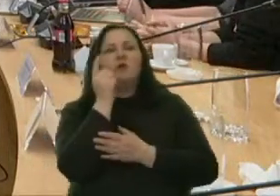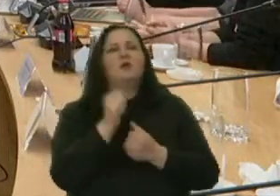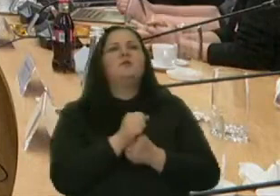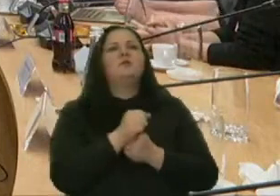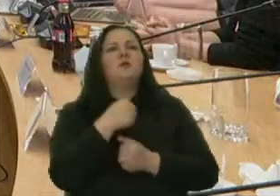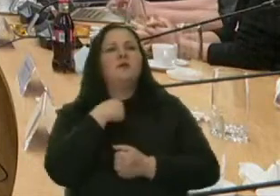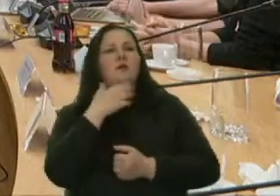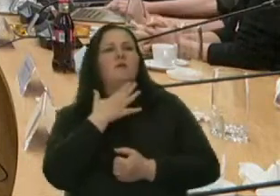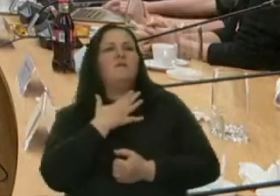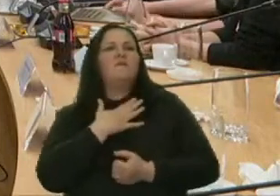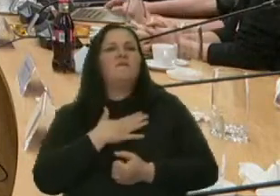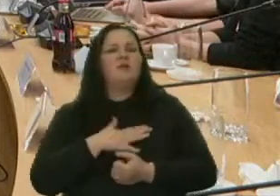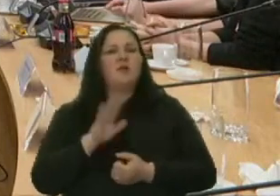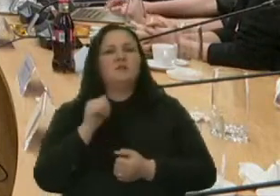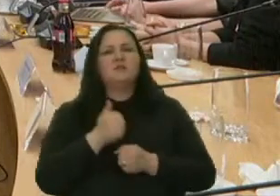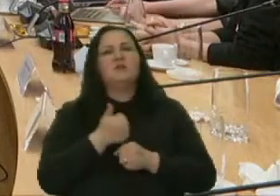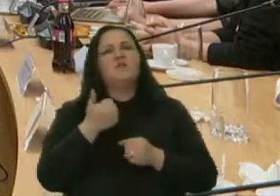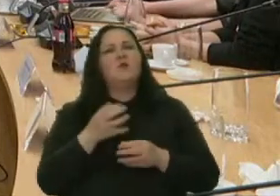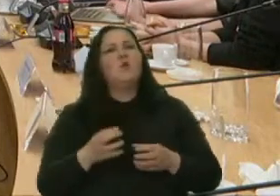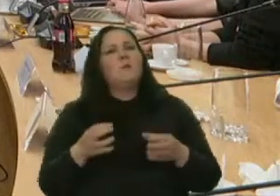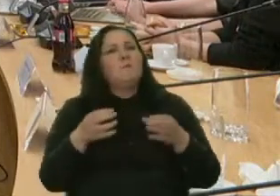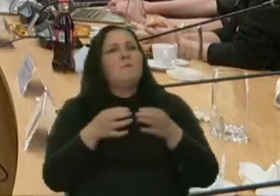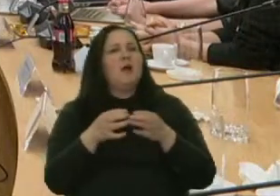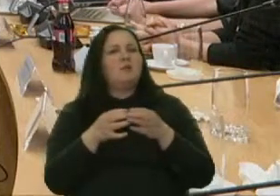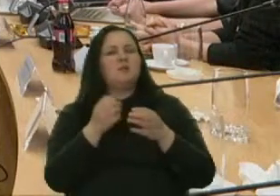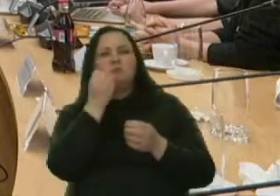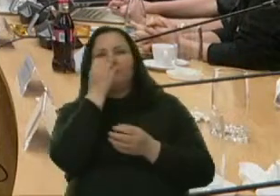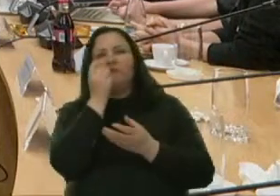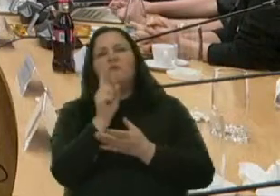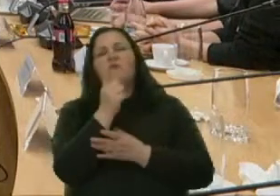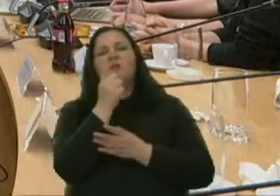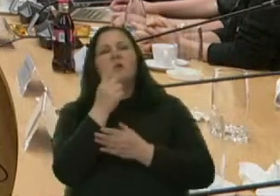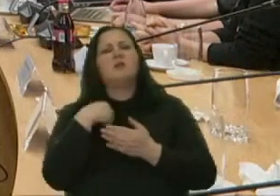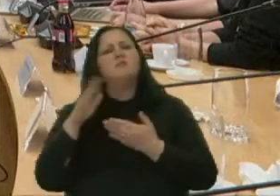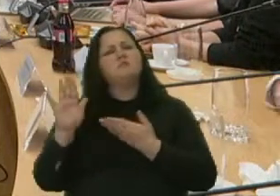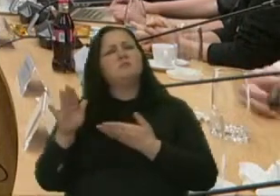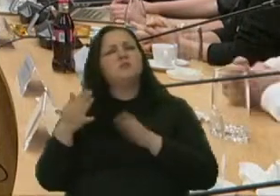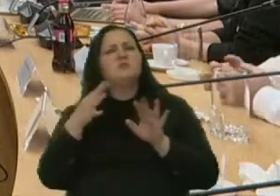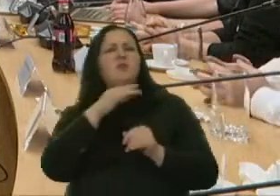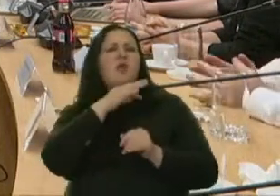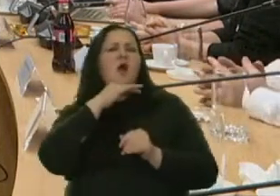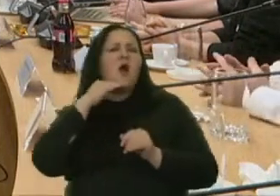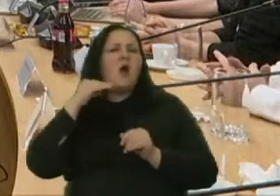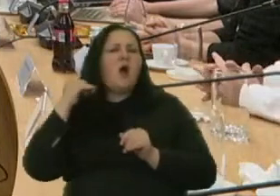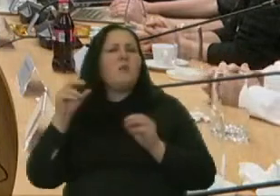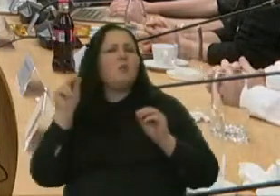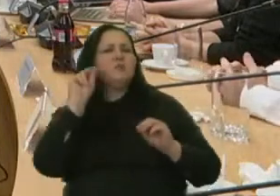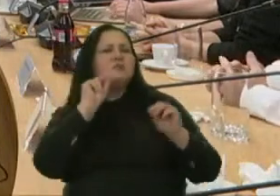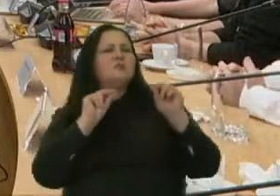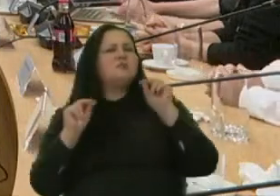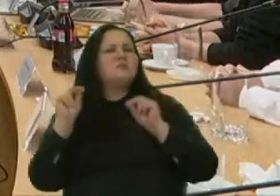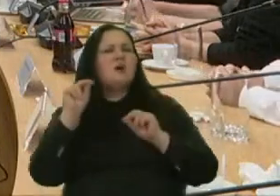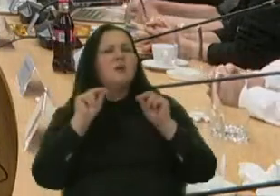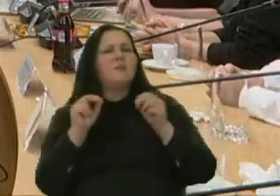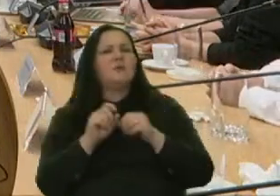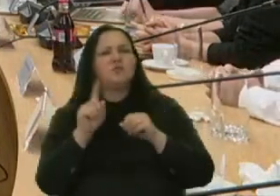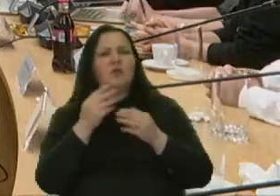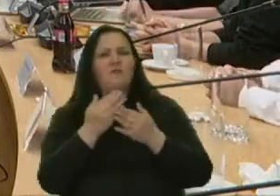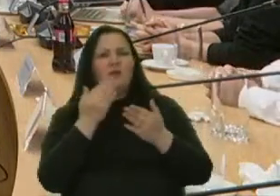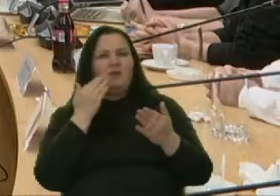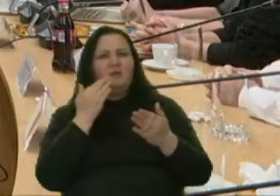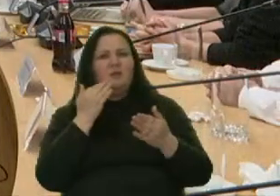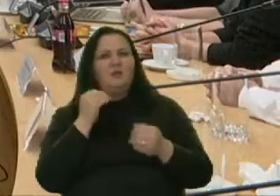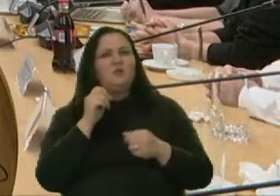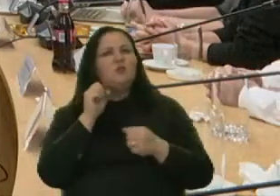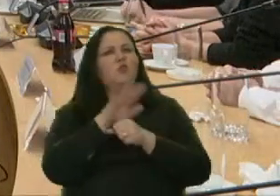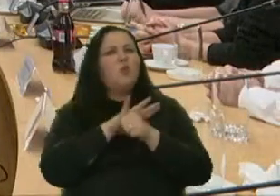vrea să fie partid Ghiocel care răsare din albul imaculat al Zăpezii și n a fost nici toamnă înainte nici vară nu